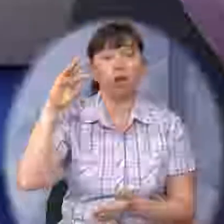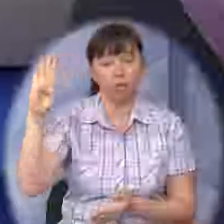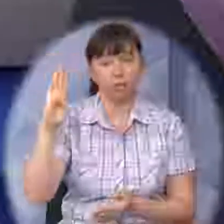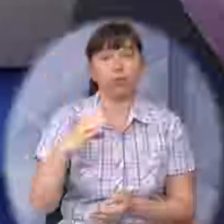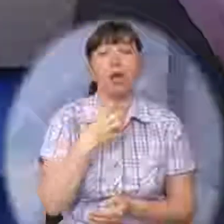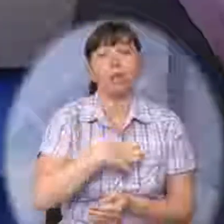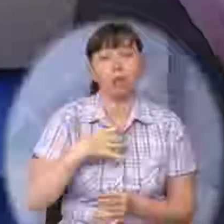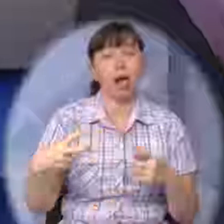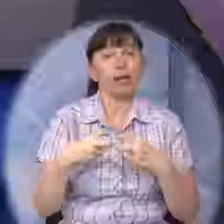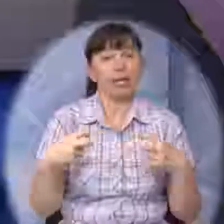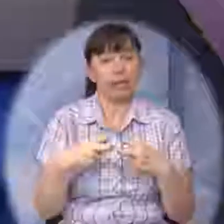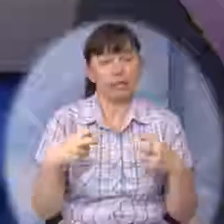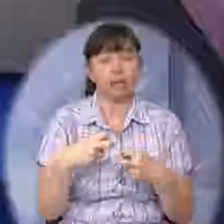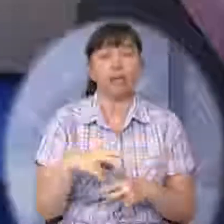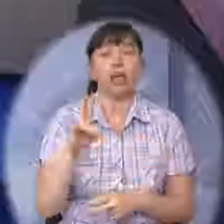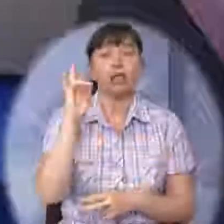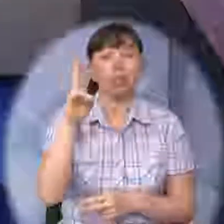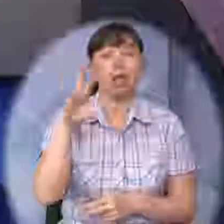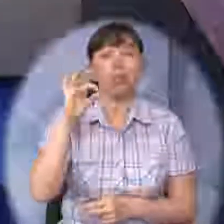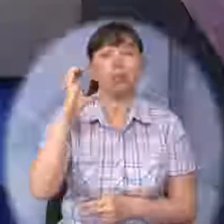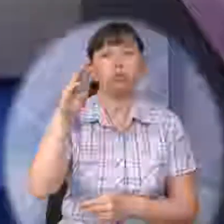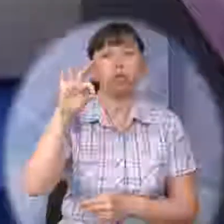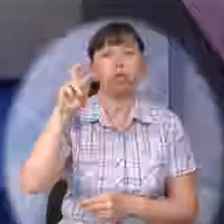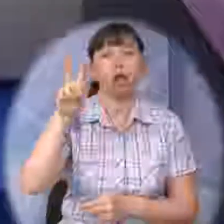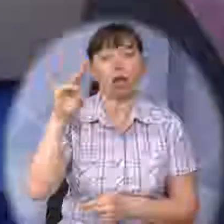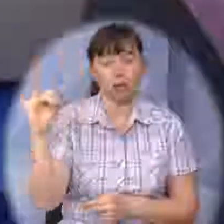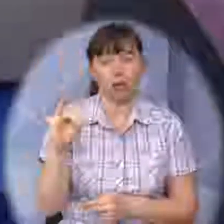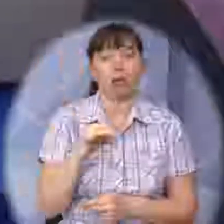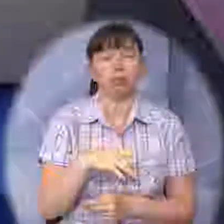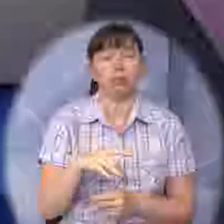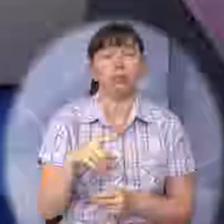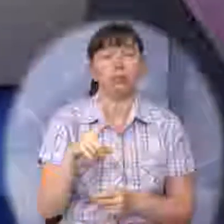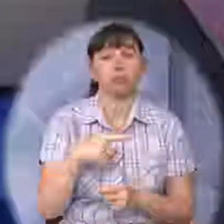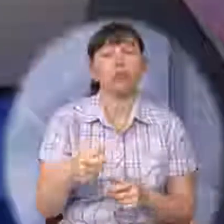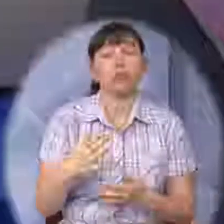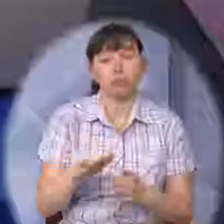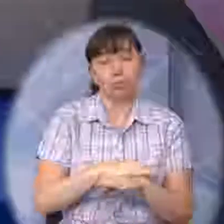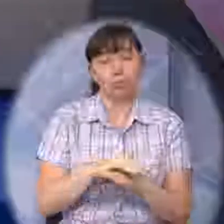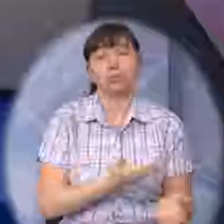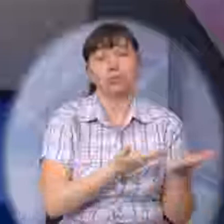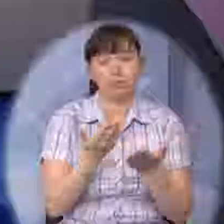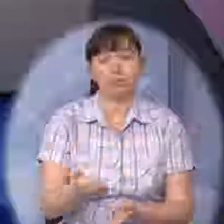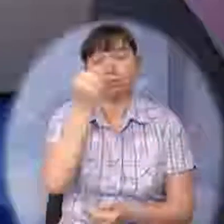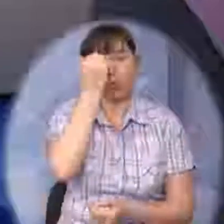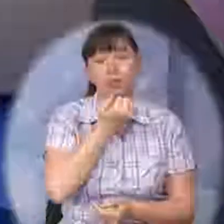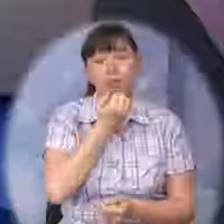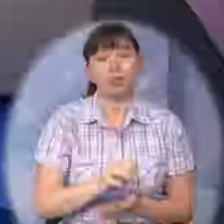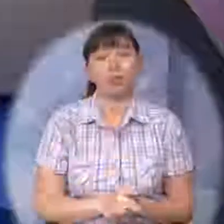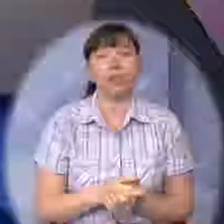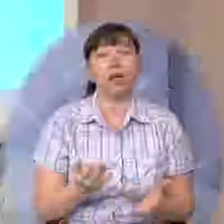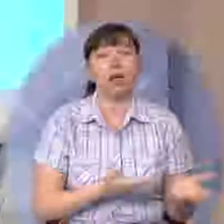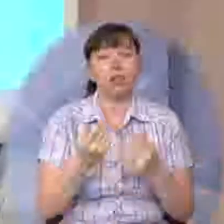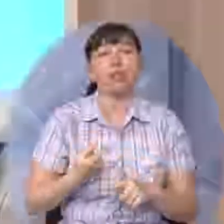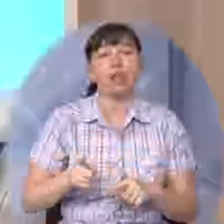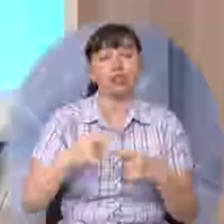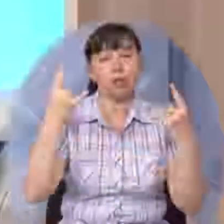Rezina. Bine v-am găsit. Și Natalia Postolache, directoarea Asociației Obștești Casmed. Bine ați venit la Rezina. Mulțumesc pentru invitație. Am